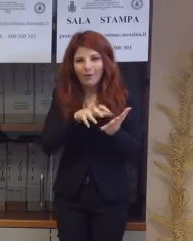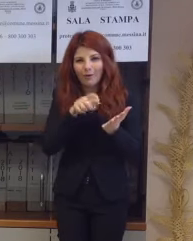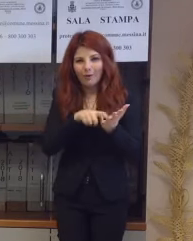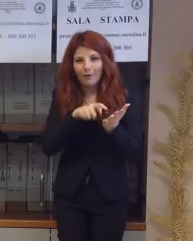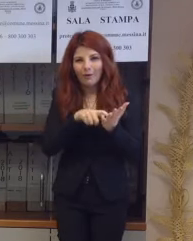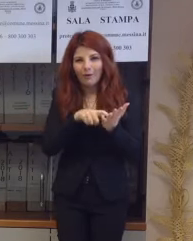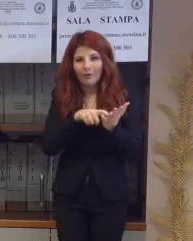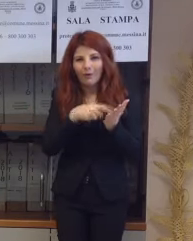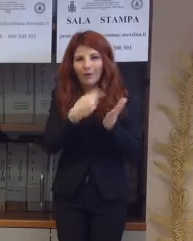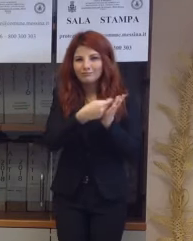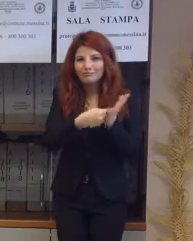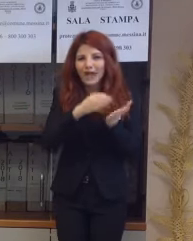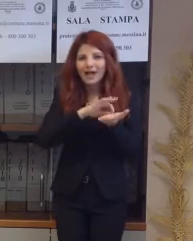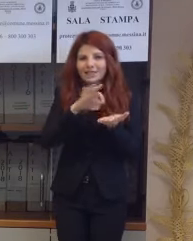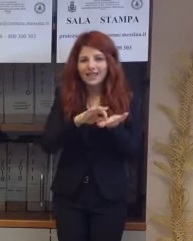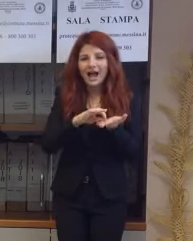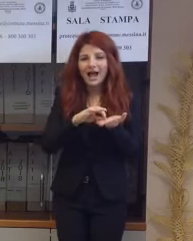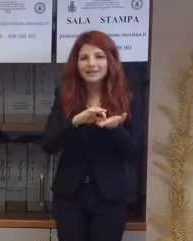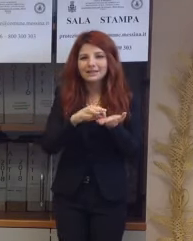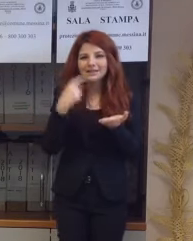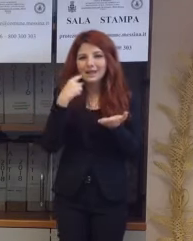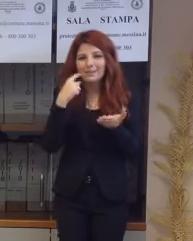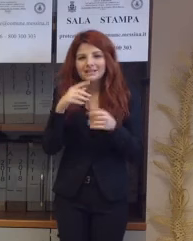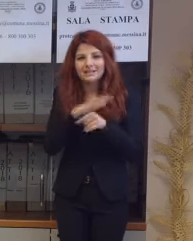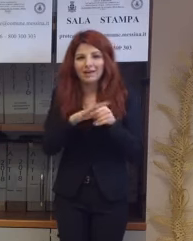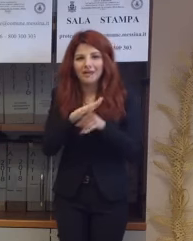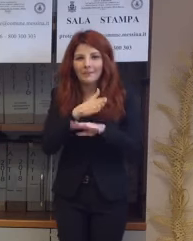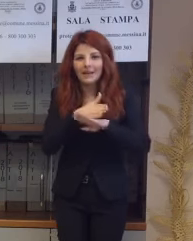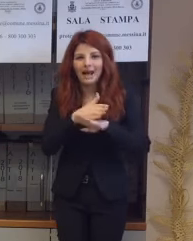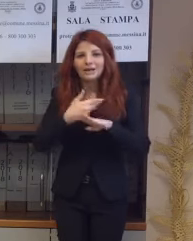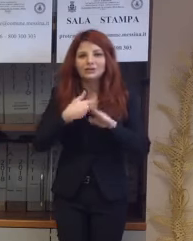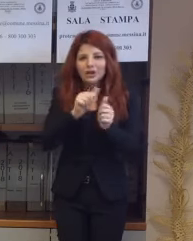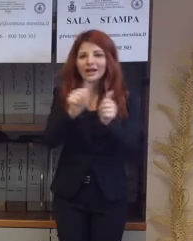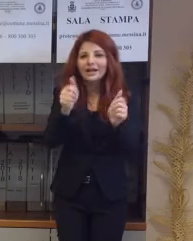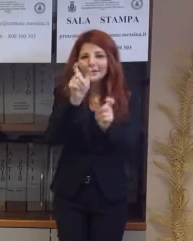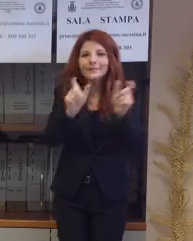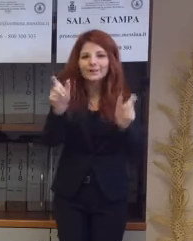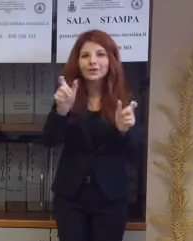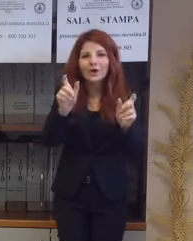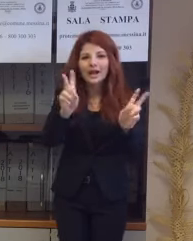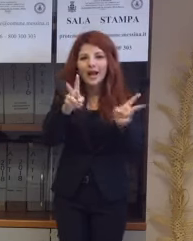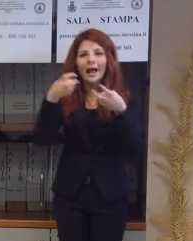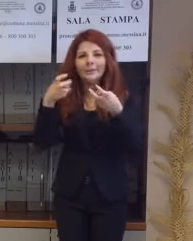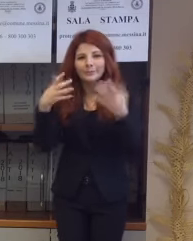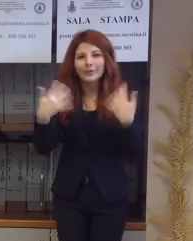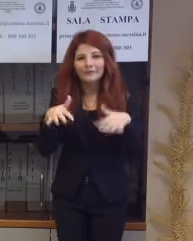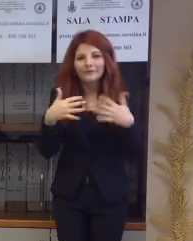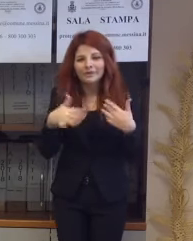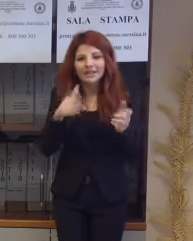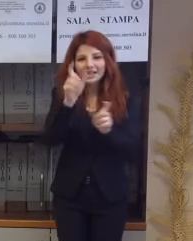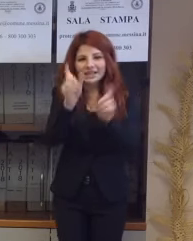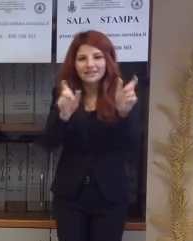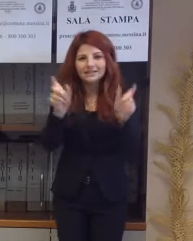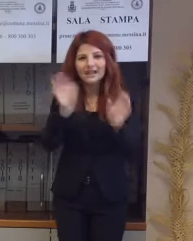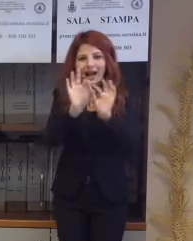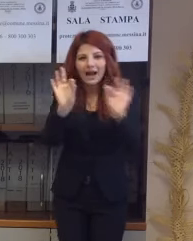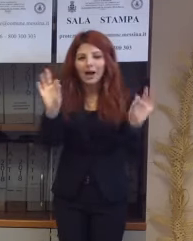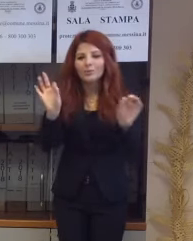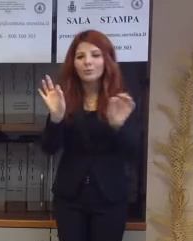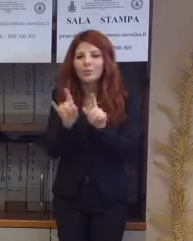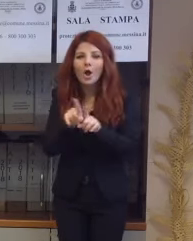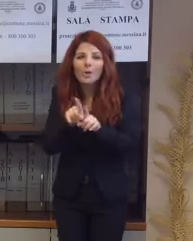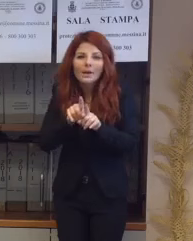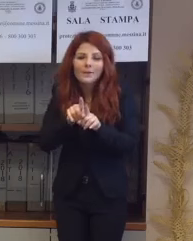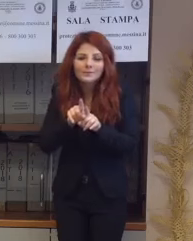Family Card, chi è che fa lo sciacallo in questo momento e si ruba dei soldi o degli aiuti che non